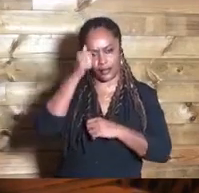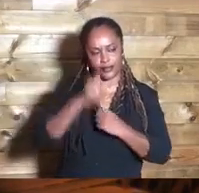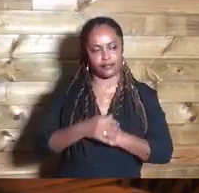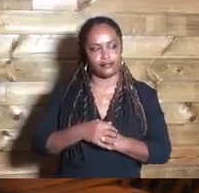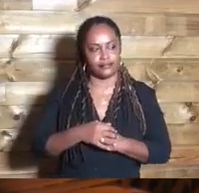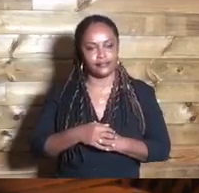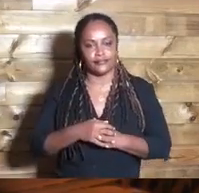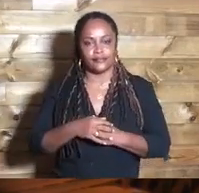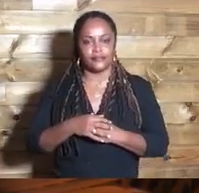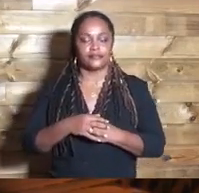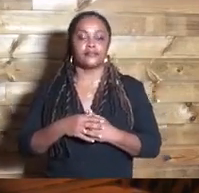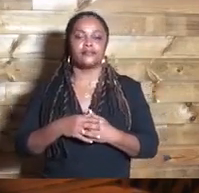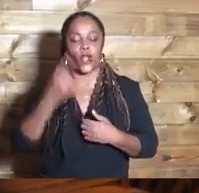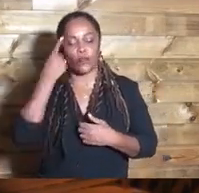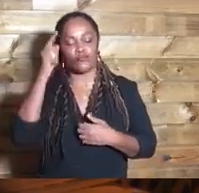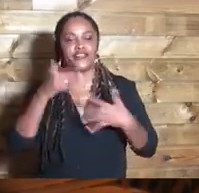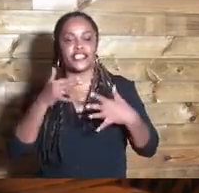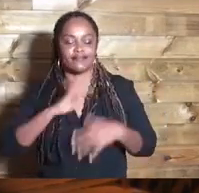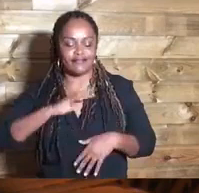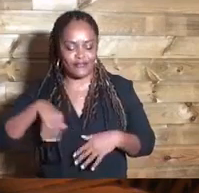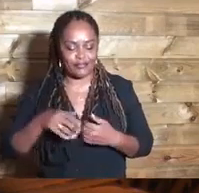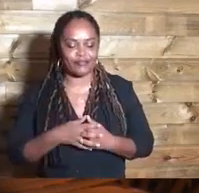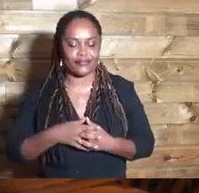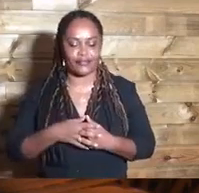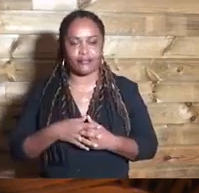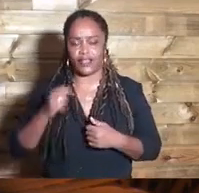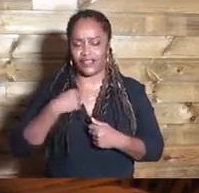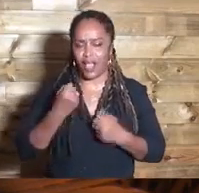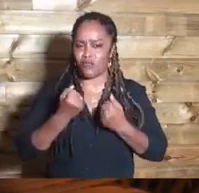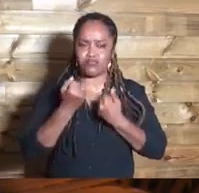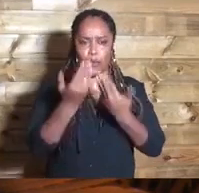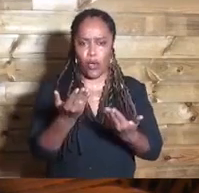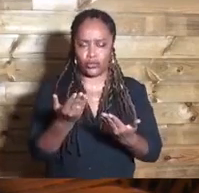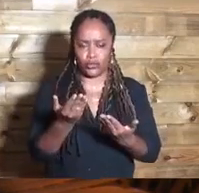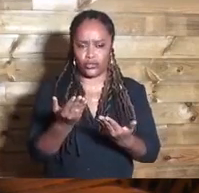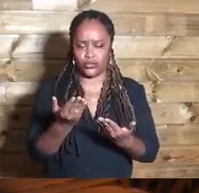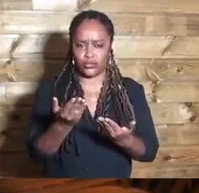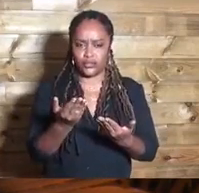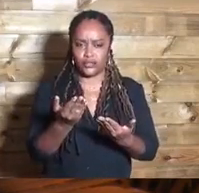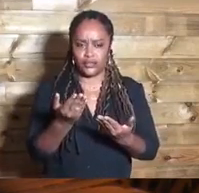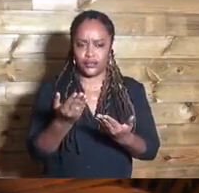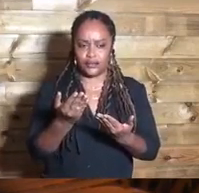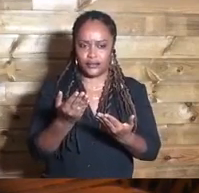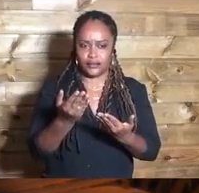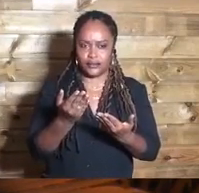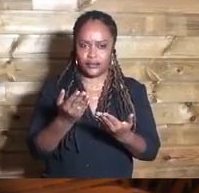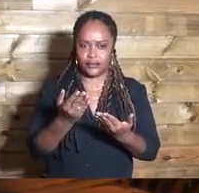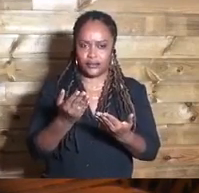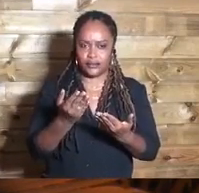pédit pour bout, c'est que nous pas vins proposer aux autres de traverser la mer